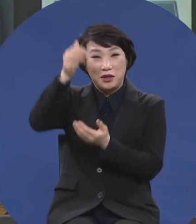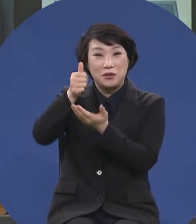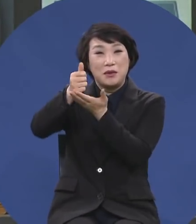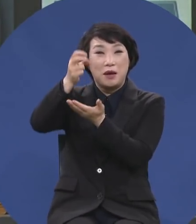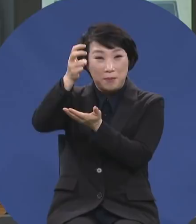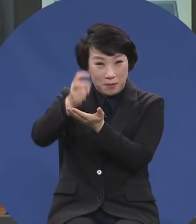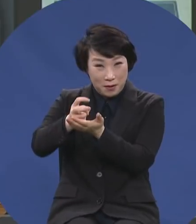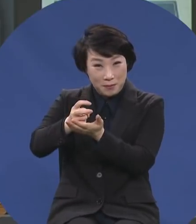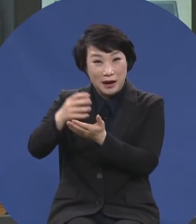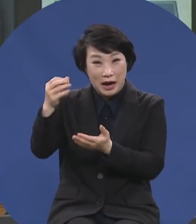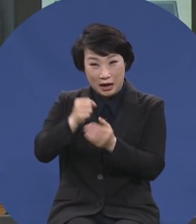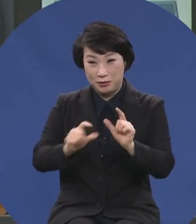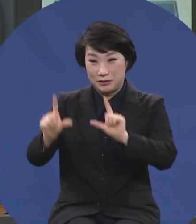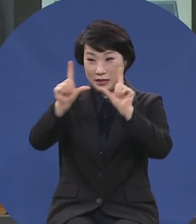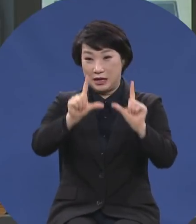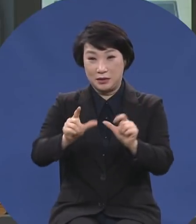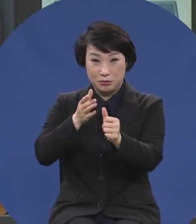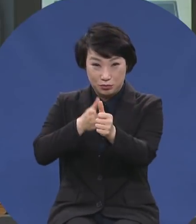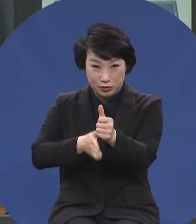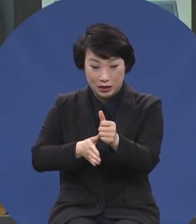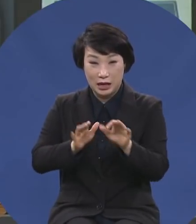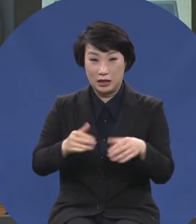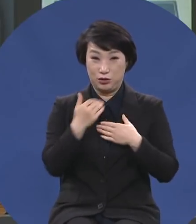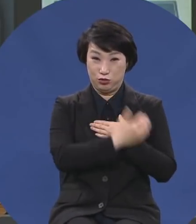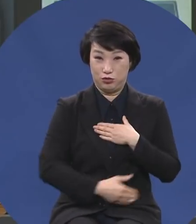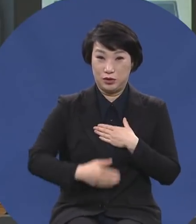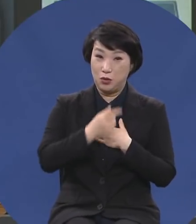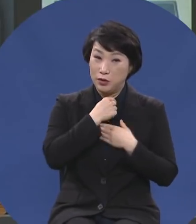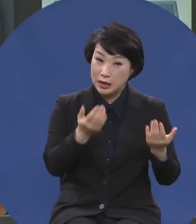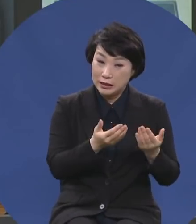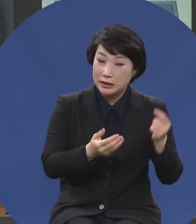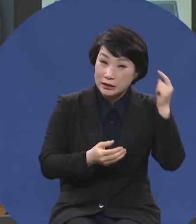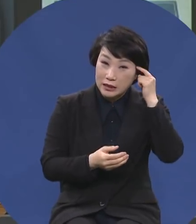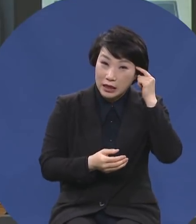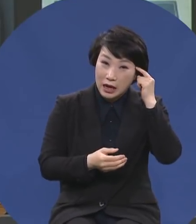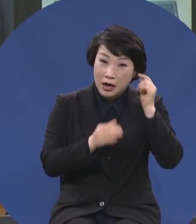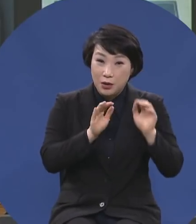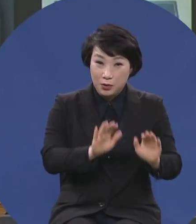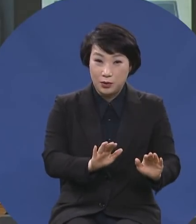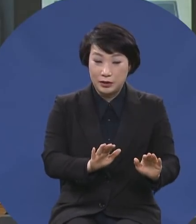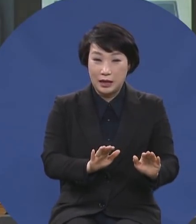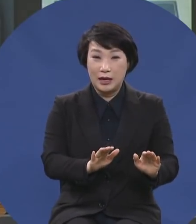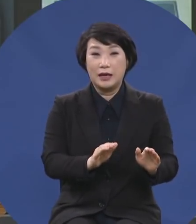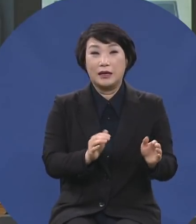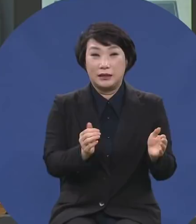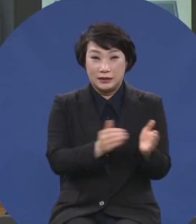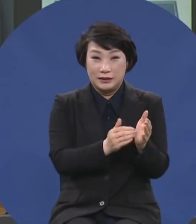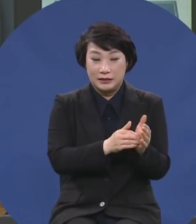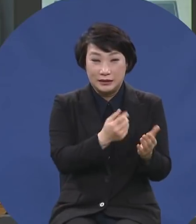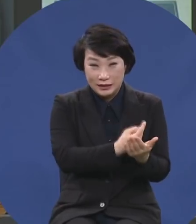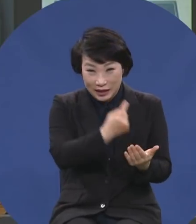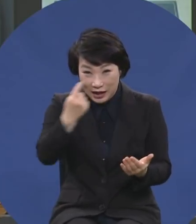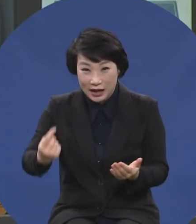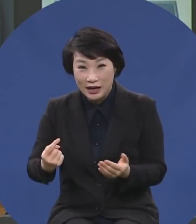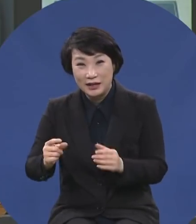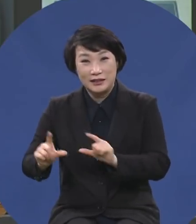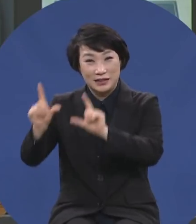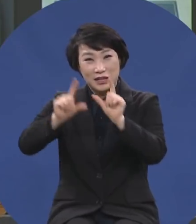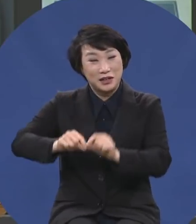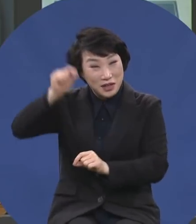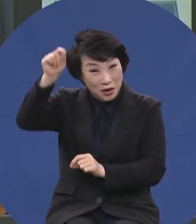성령의 법으로 살아서 육신의 요구와 생각에서 영원히